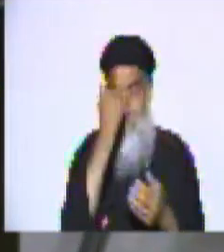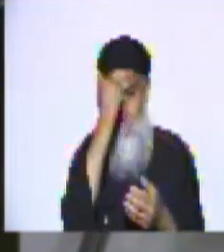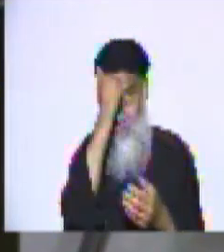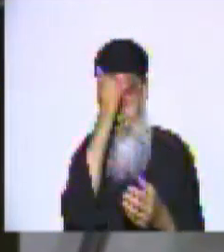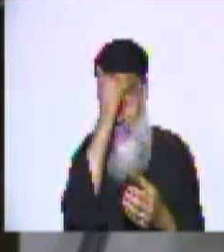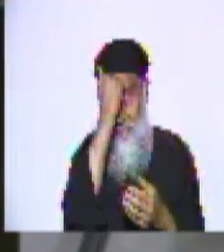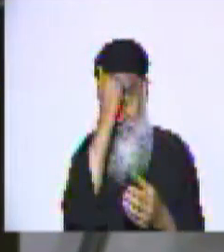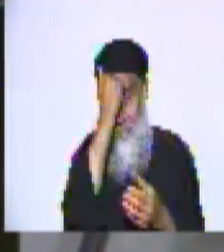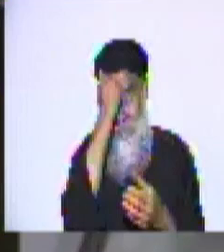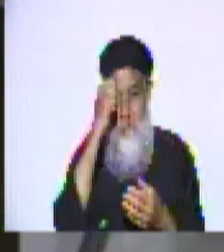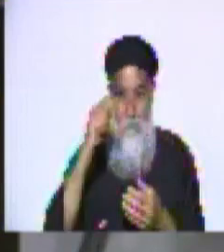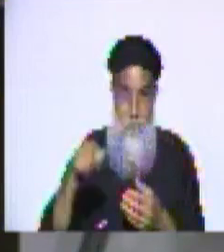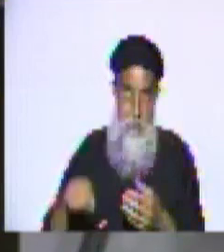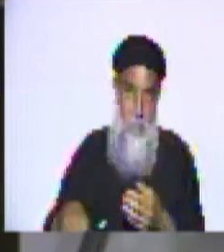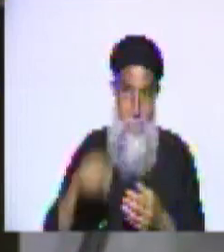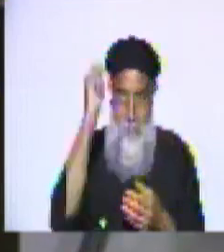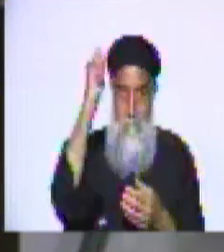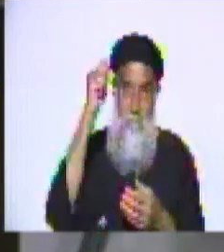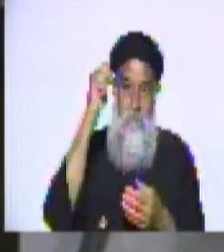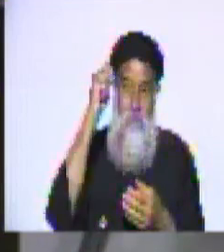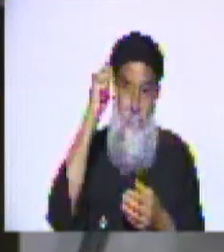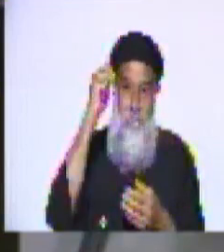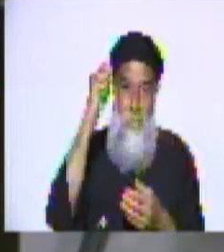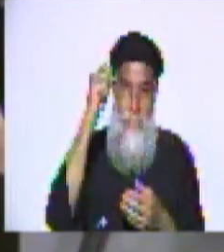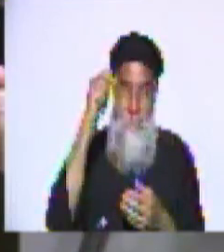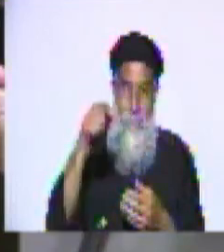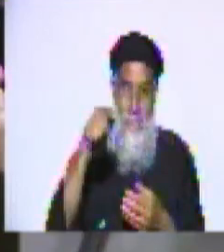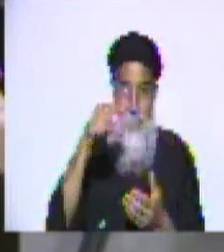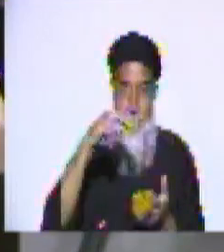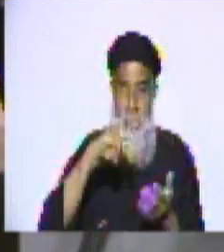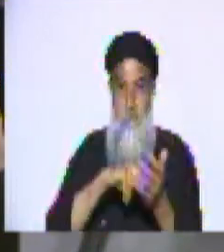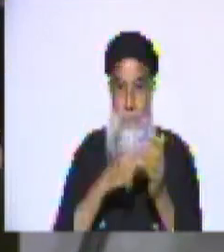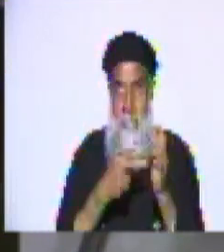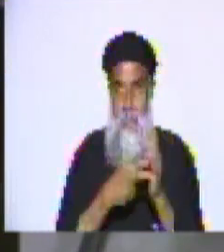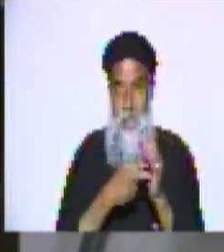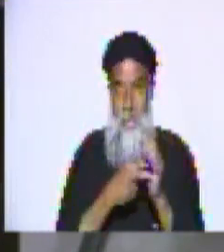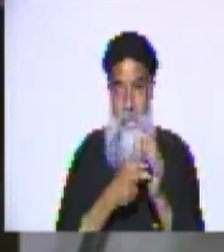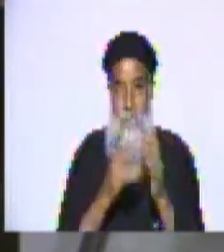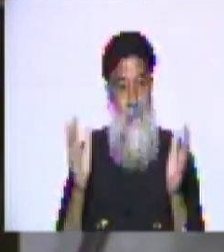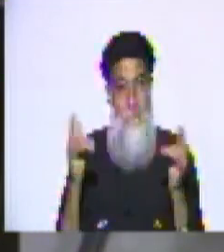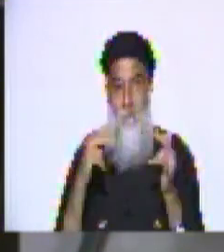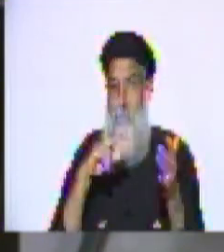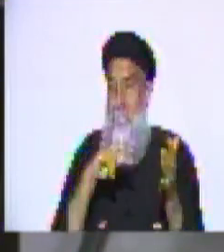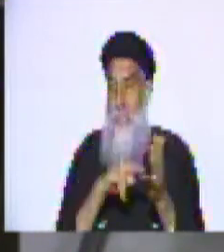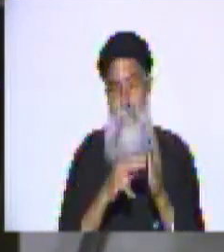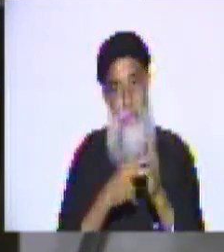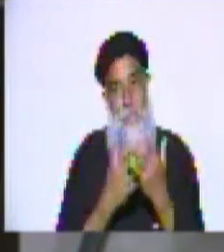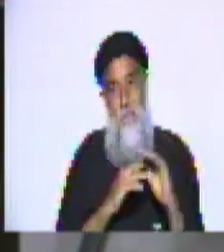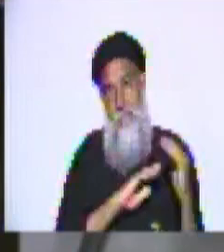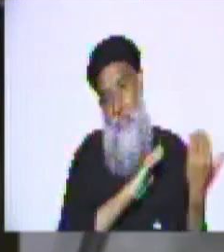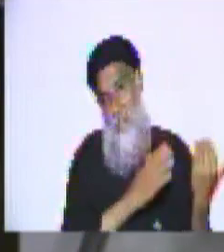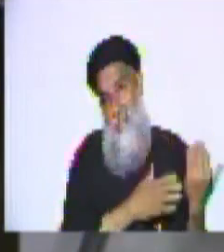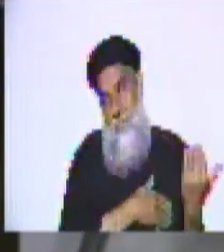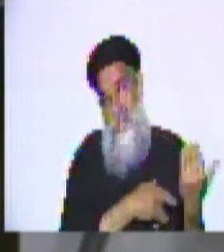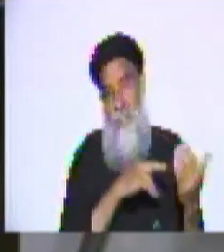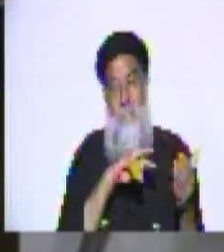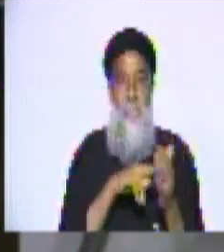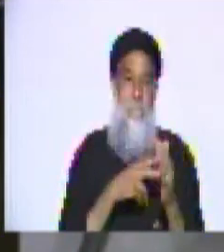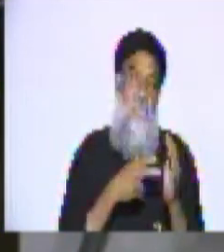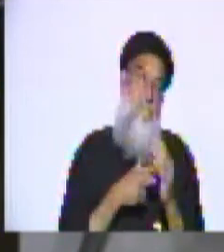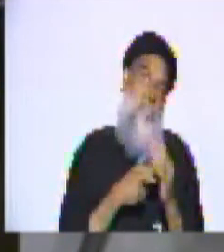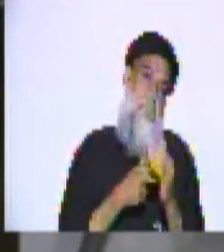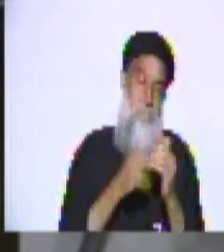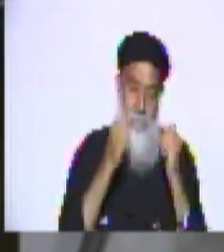القديس بطرس الرسول قالوا لهم ماذا نفعل أيها الإخوة بعد ما أمنوا، فقال